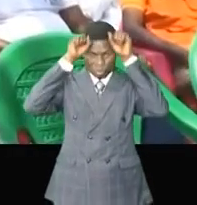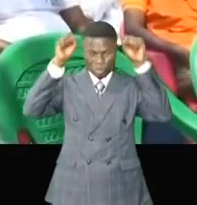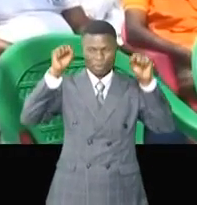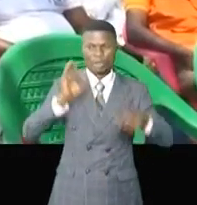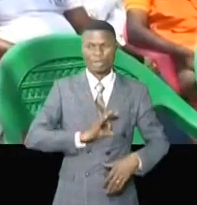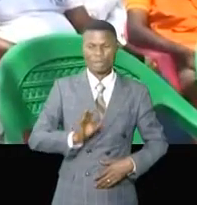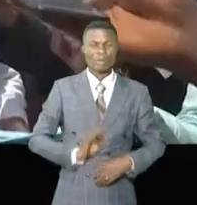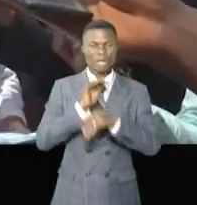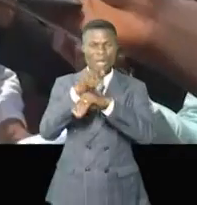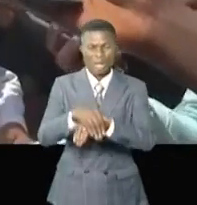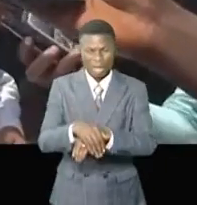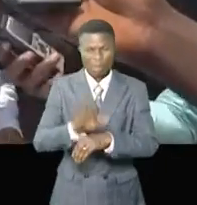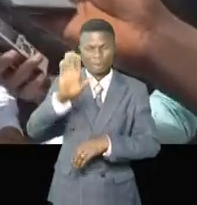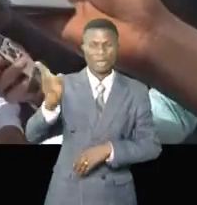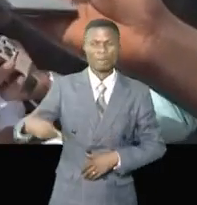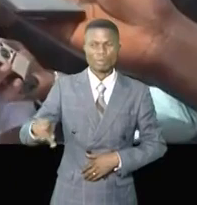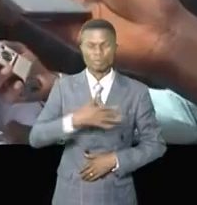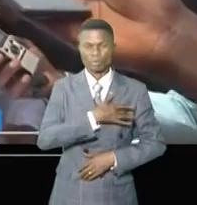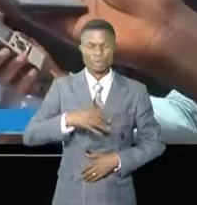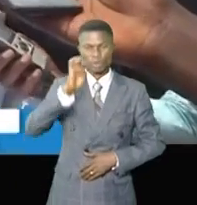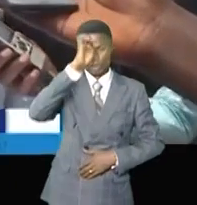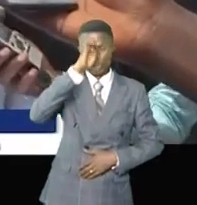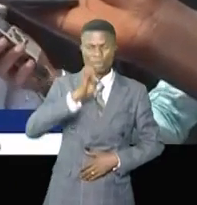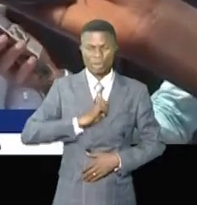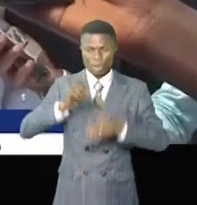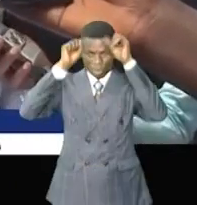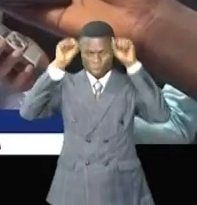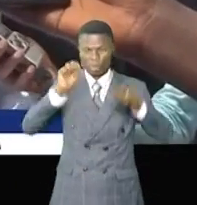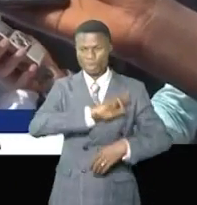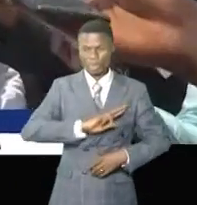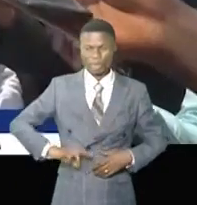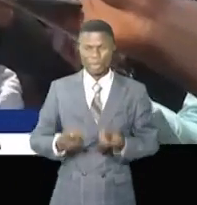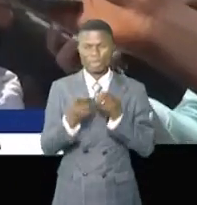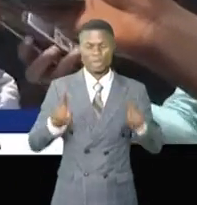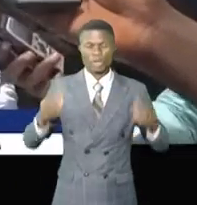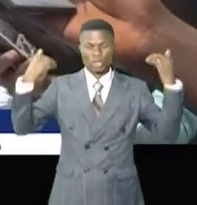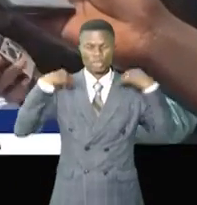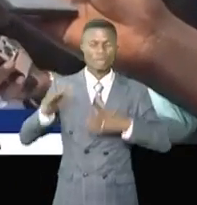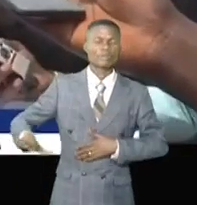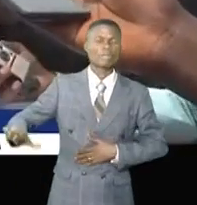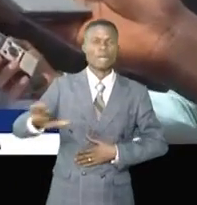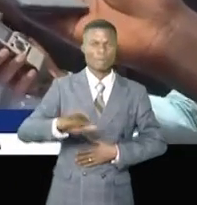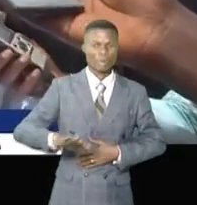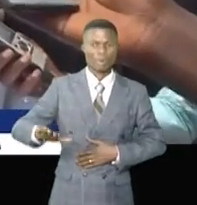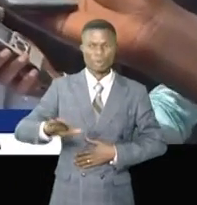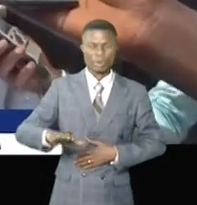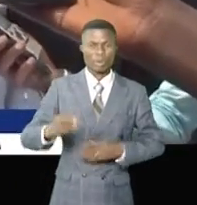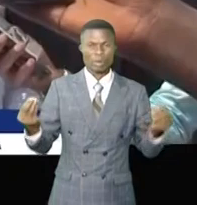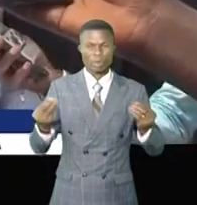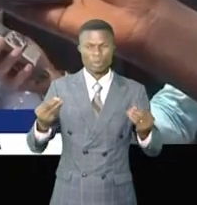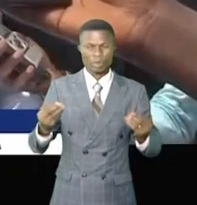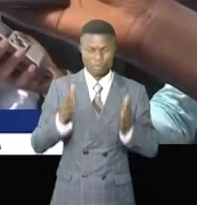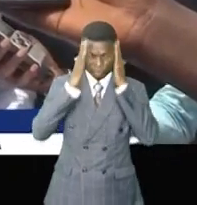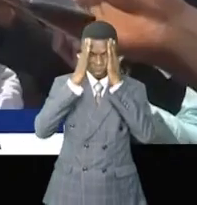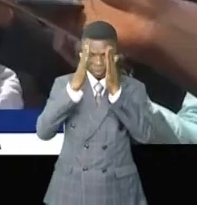son implication à la Mongala. Au nom de son Excellence, Monsieur le Président de la République et garant de la Nation, d'avoir tracé